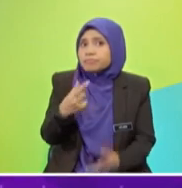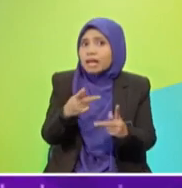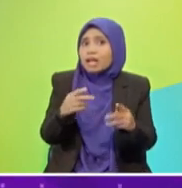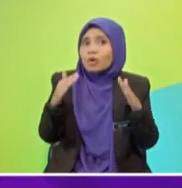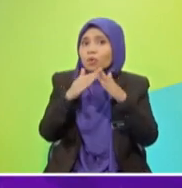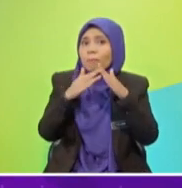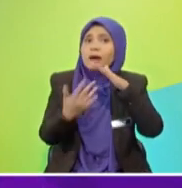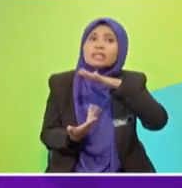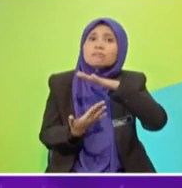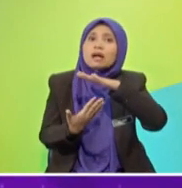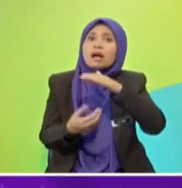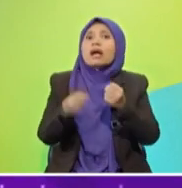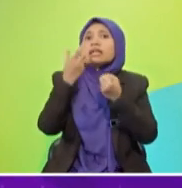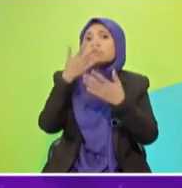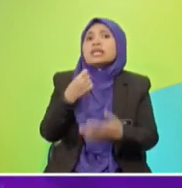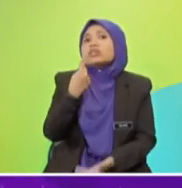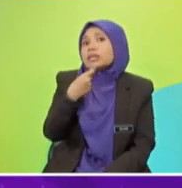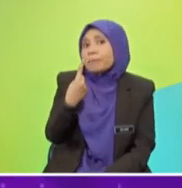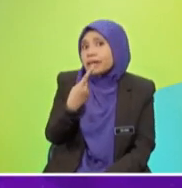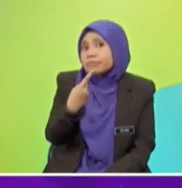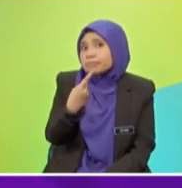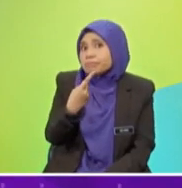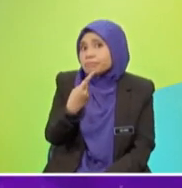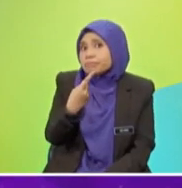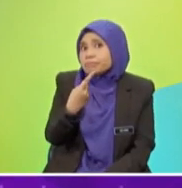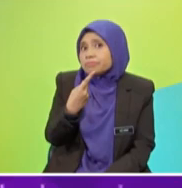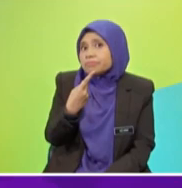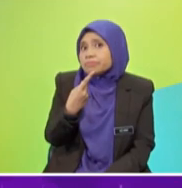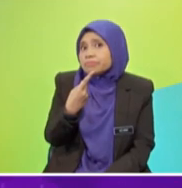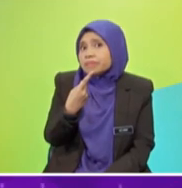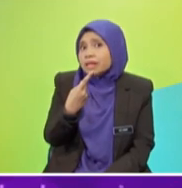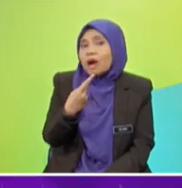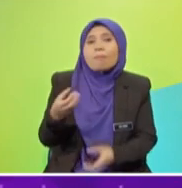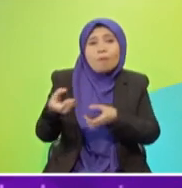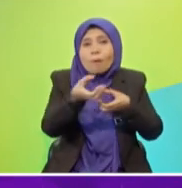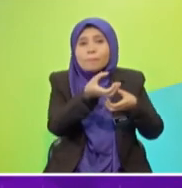jika pelaku kebakaran kita perlu lapor kepada siapa